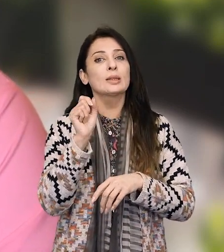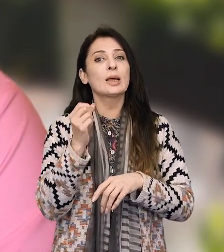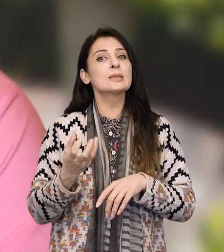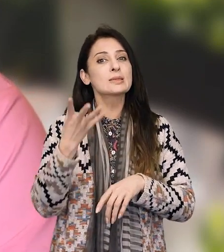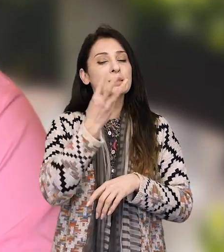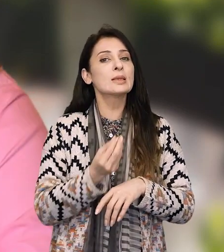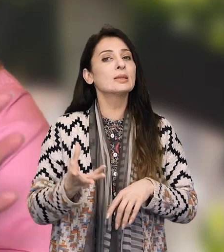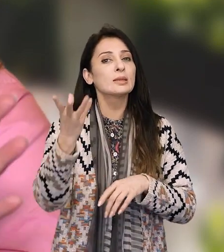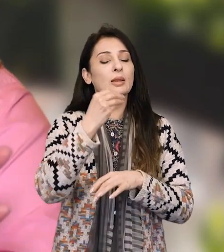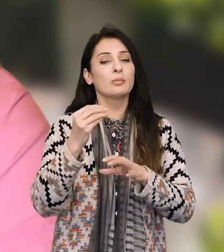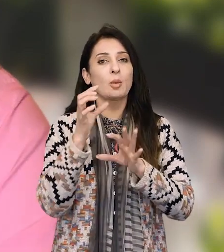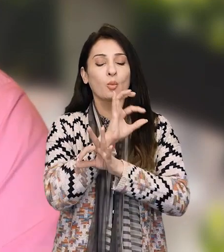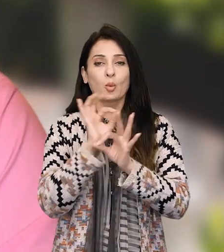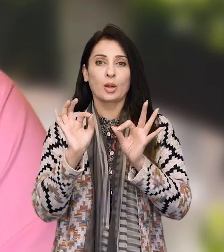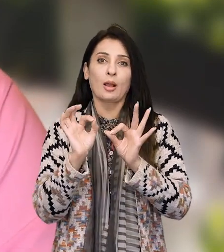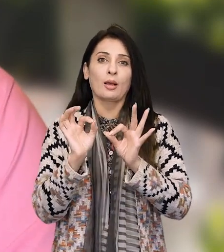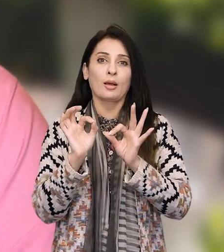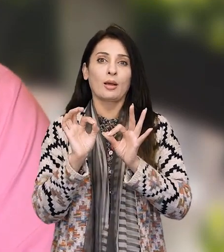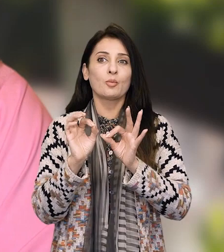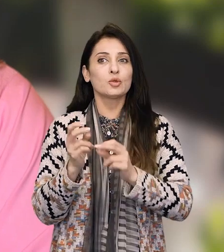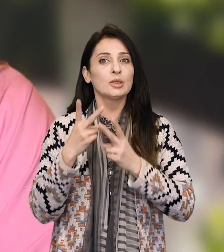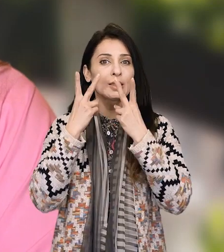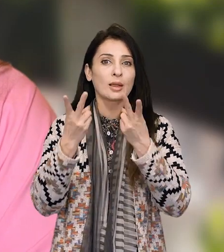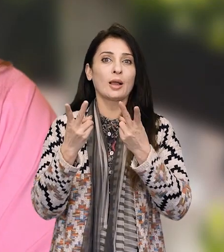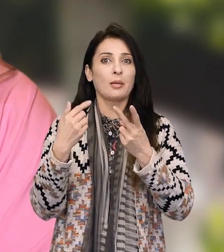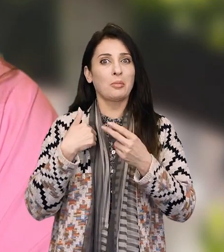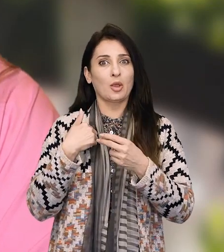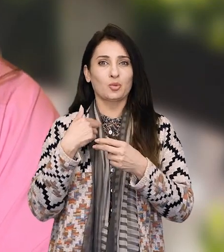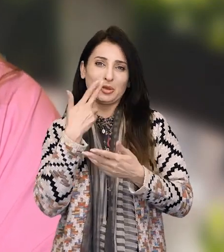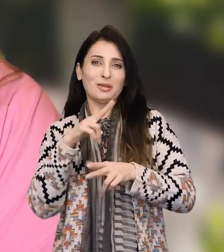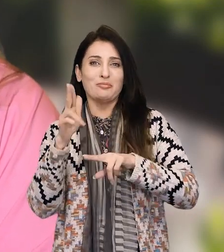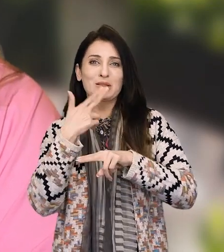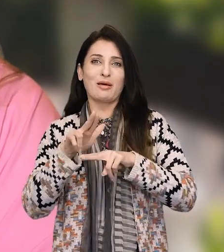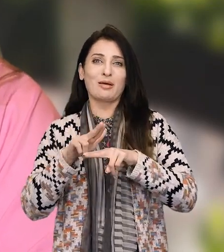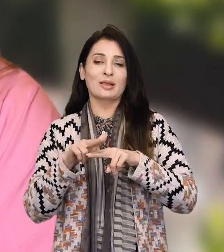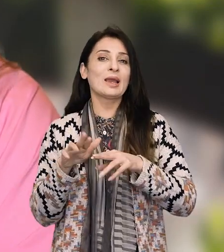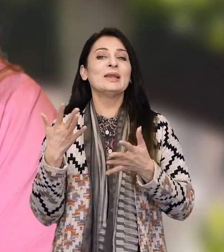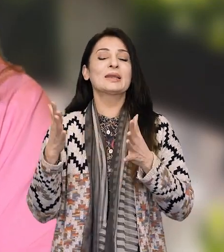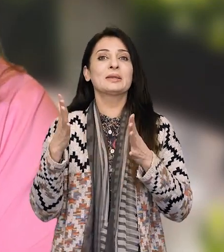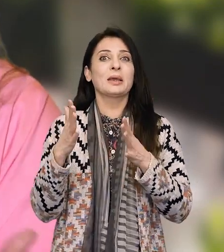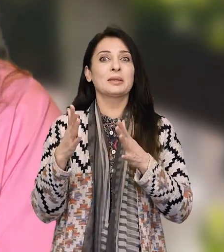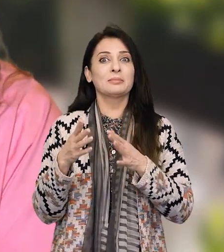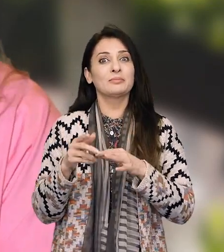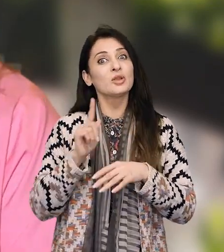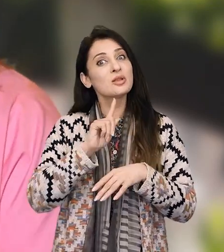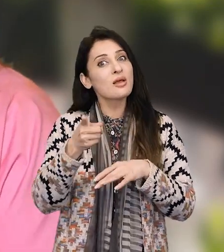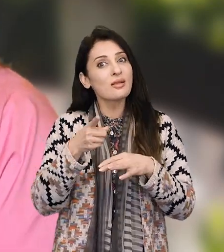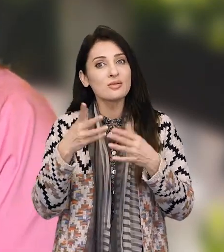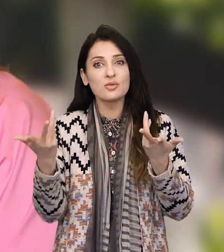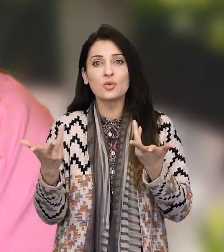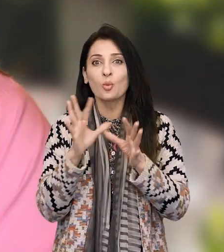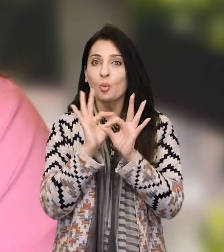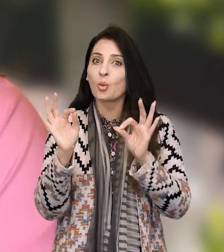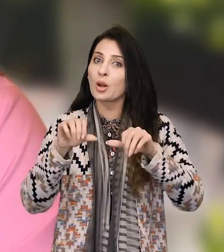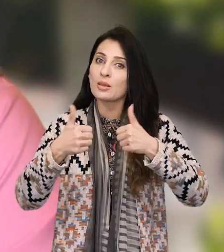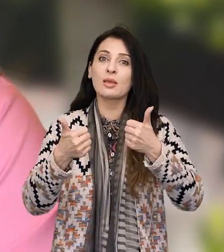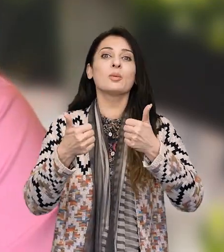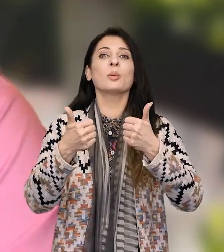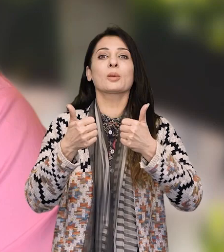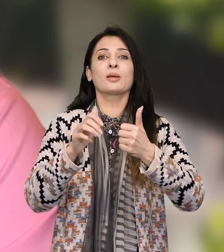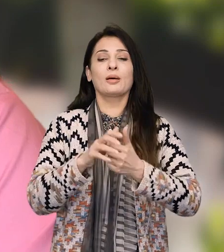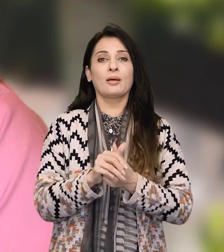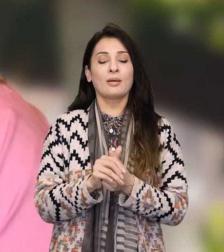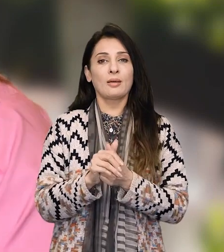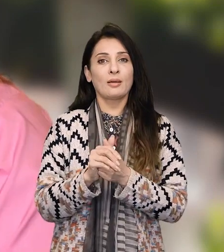and मुझे लगा था ये मजाक है, but it actually did work. It was not the best, but it worked. And